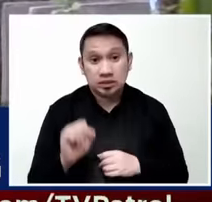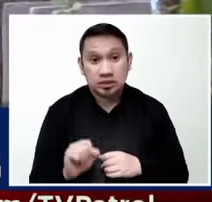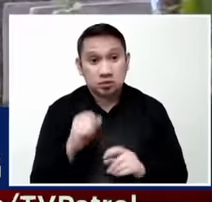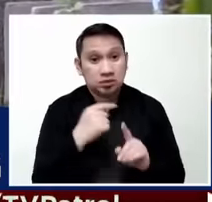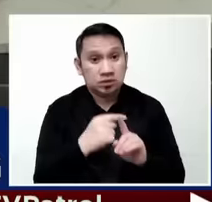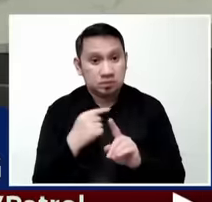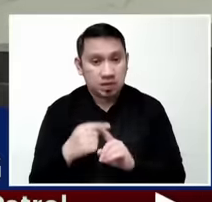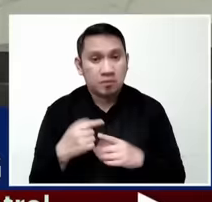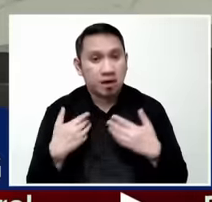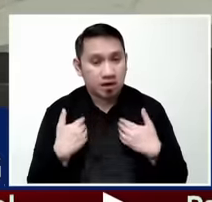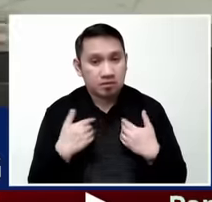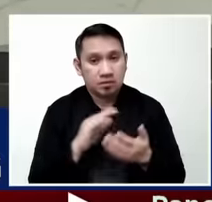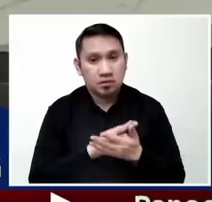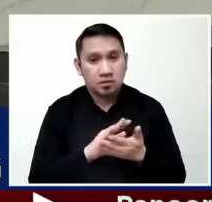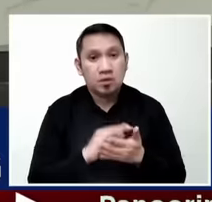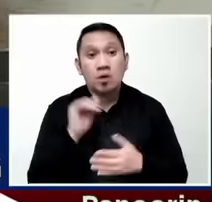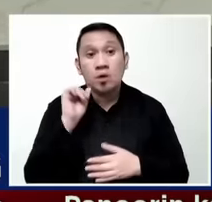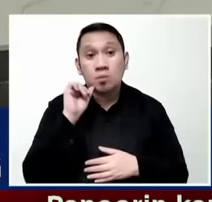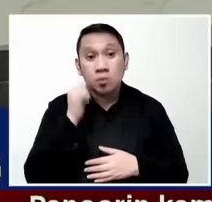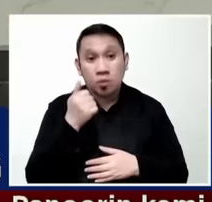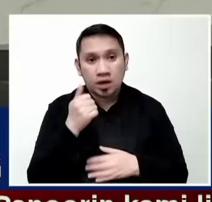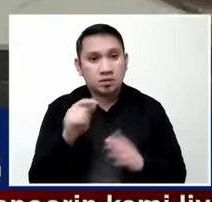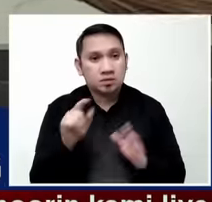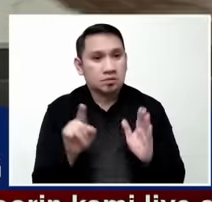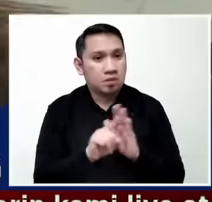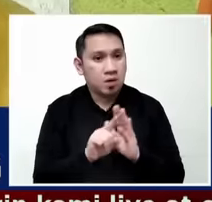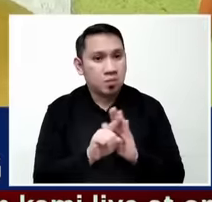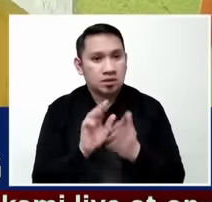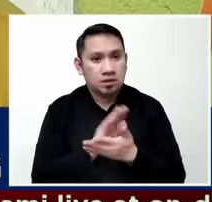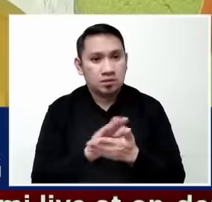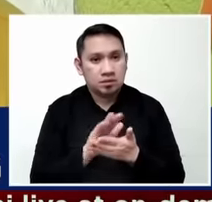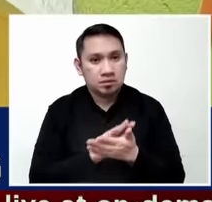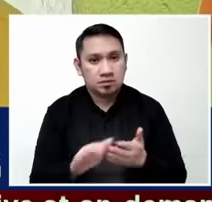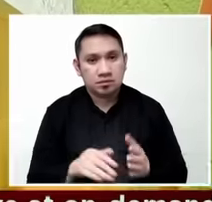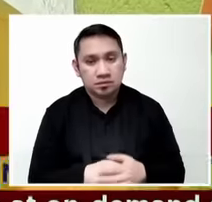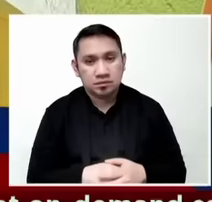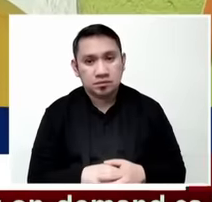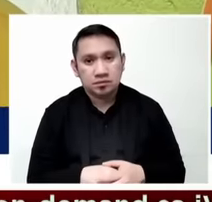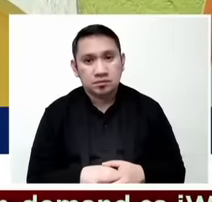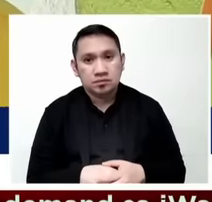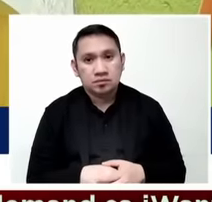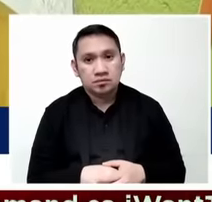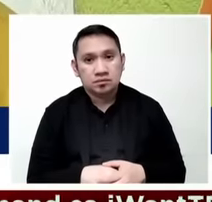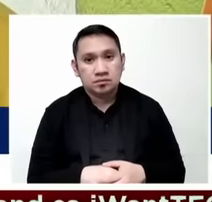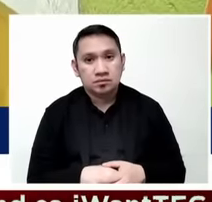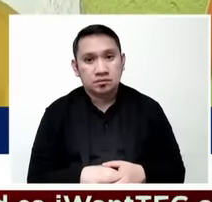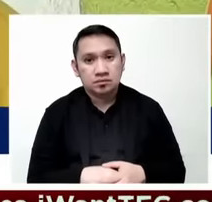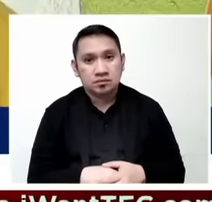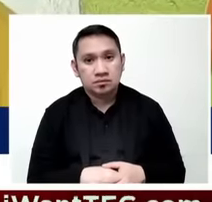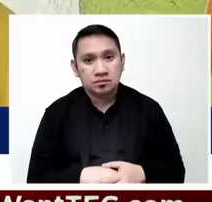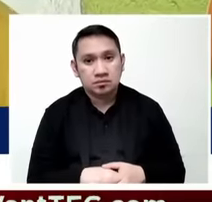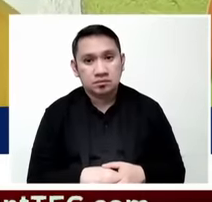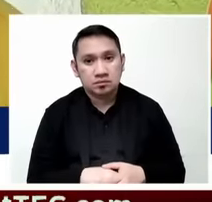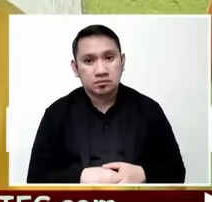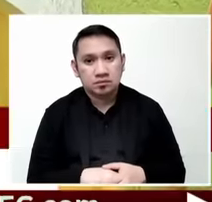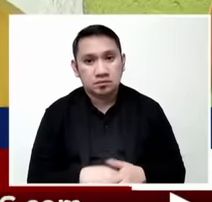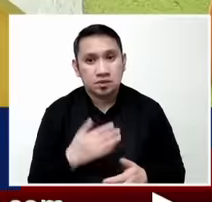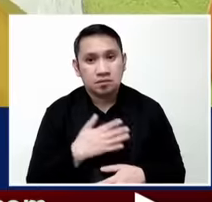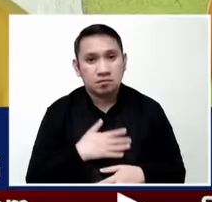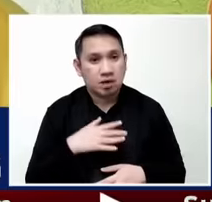bukas, bawal na ang paglilinis. Hindi naman malinis pa yung puntod ng mga ninuno